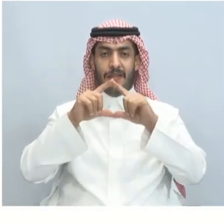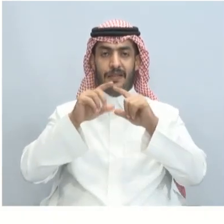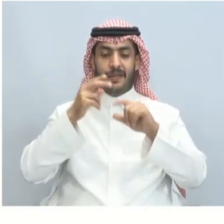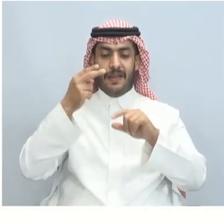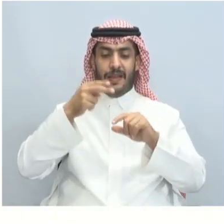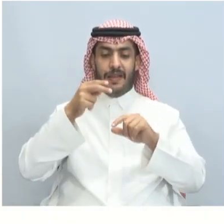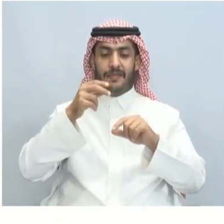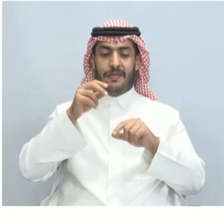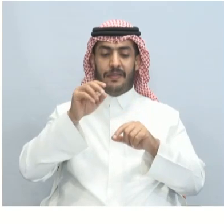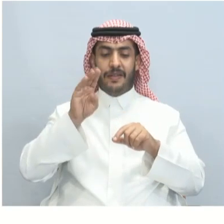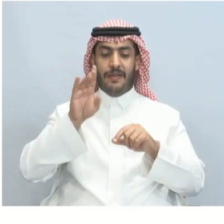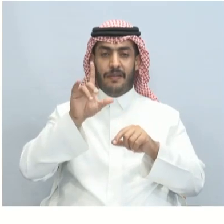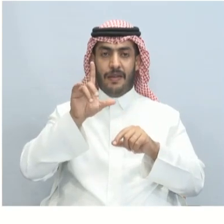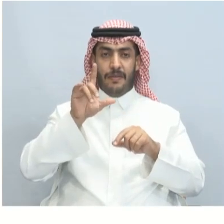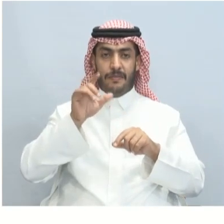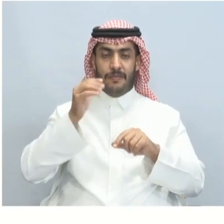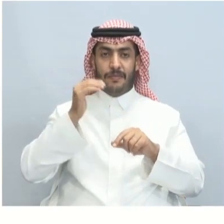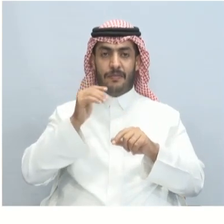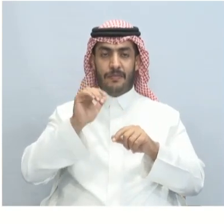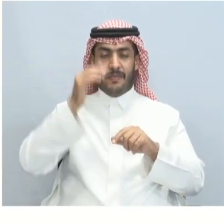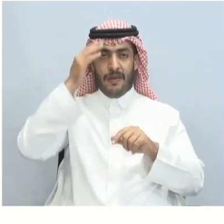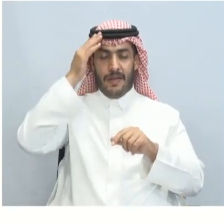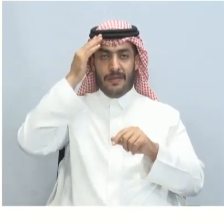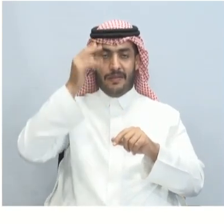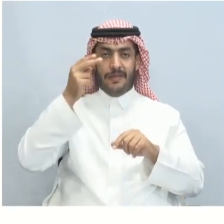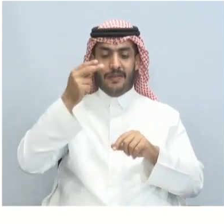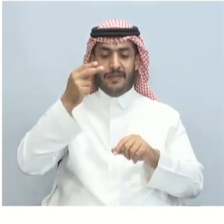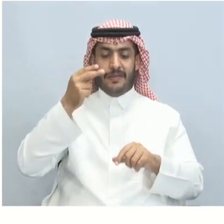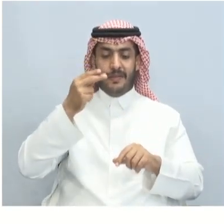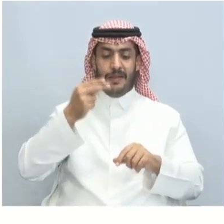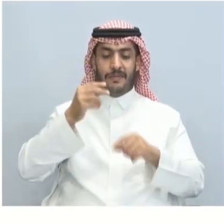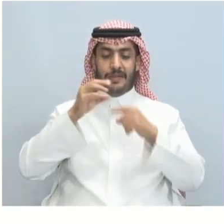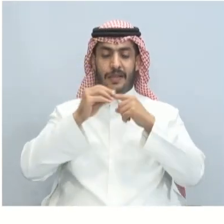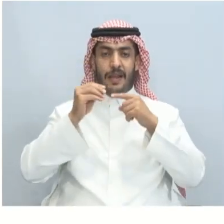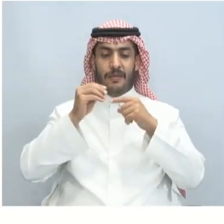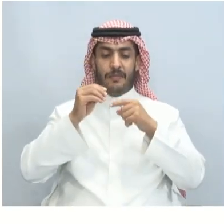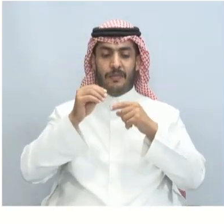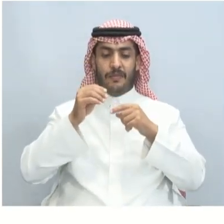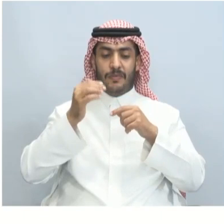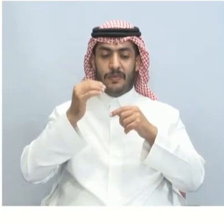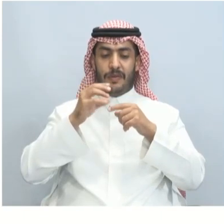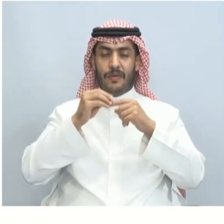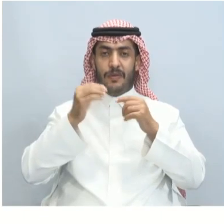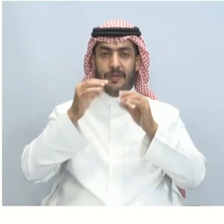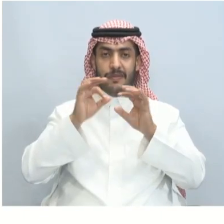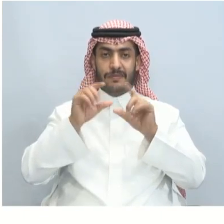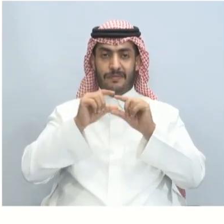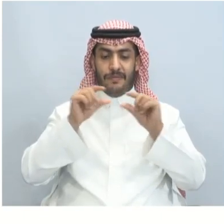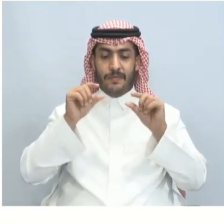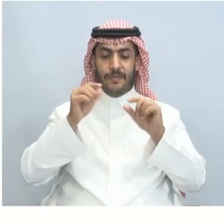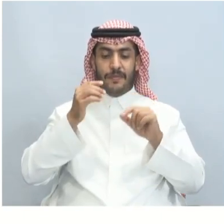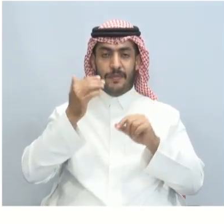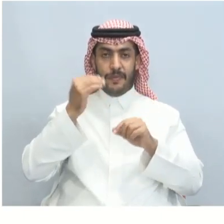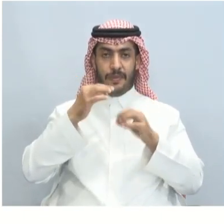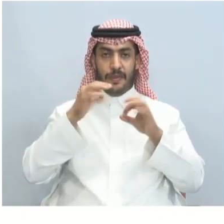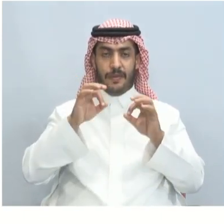عين ك ل الذي احداثيات رؤوسه ع سالب 3 و4 وك 1 و3 ولام